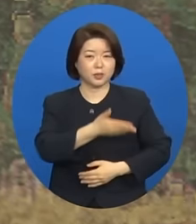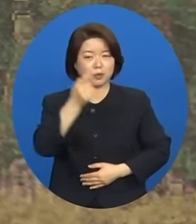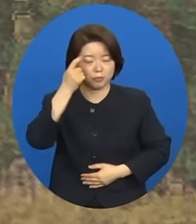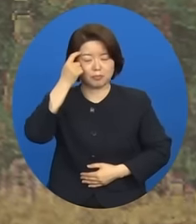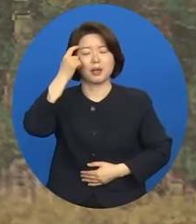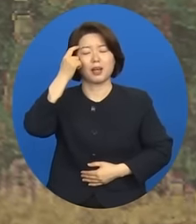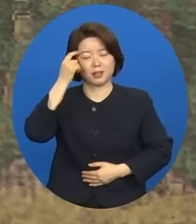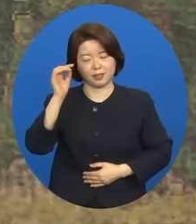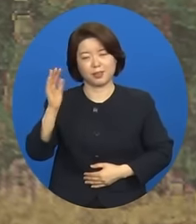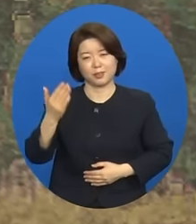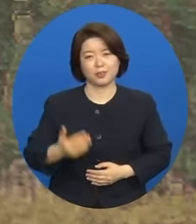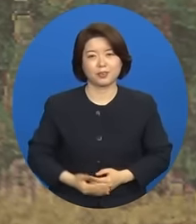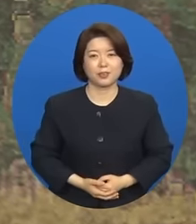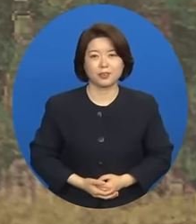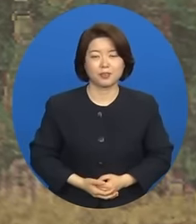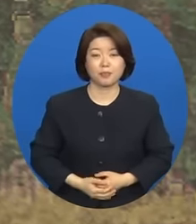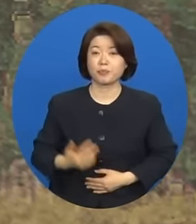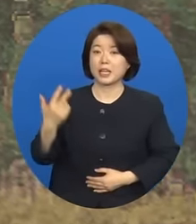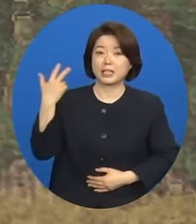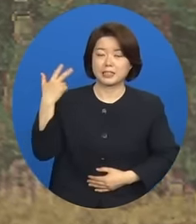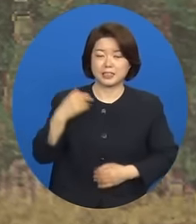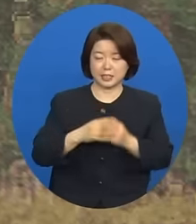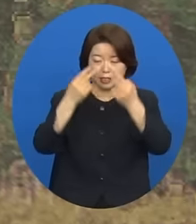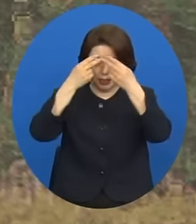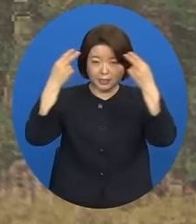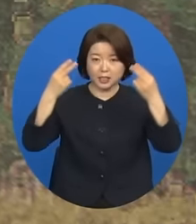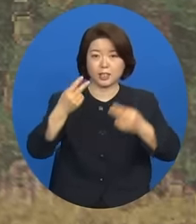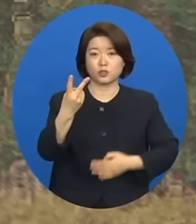됩니다. 지난주에도 장례식을 두 군데